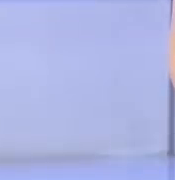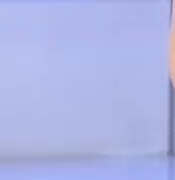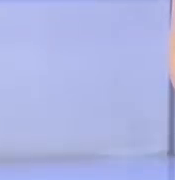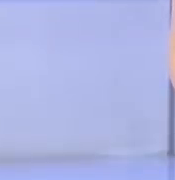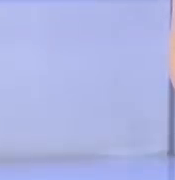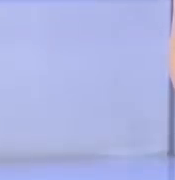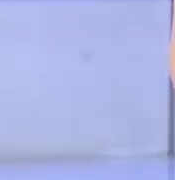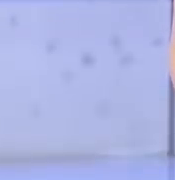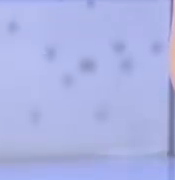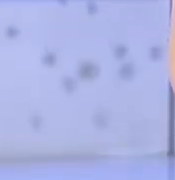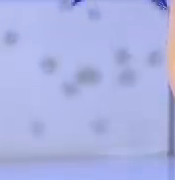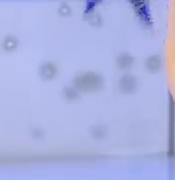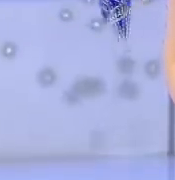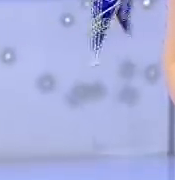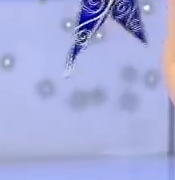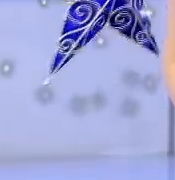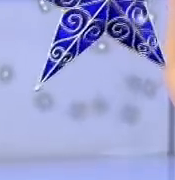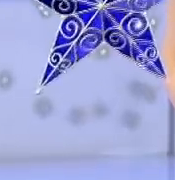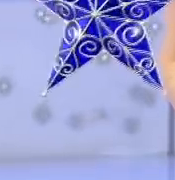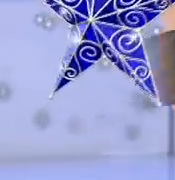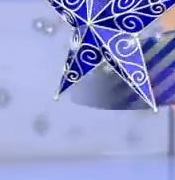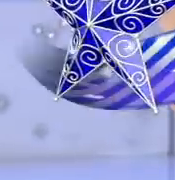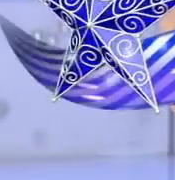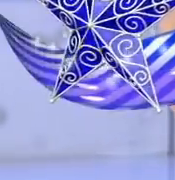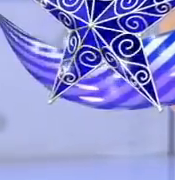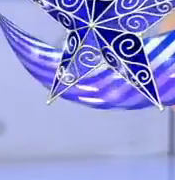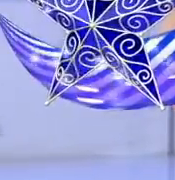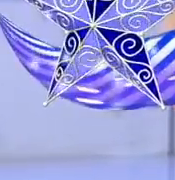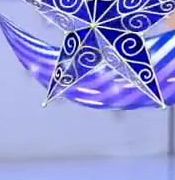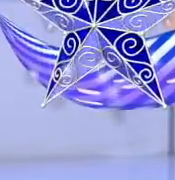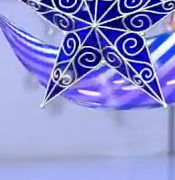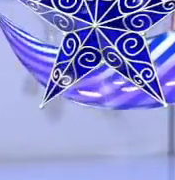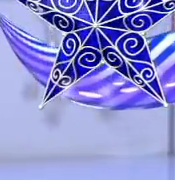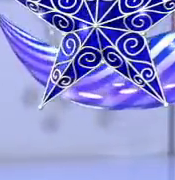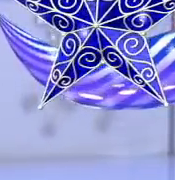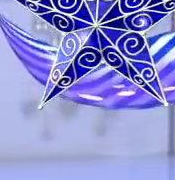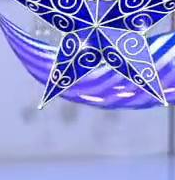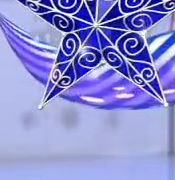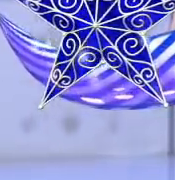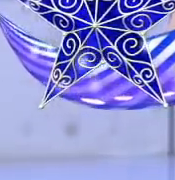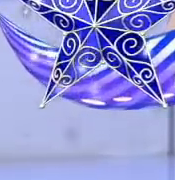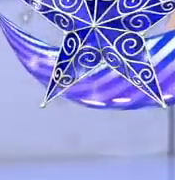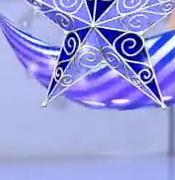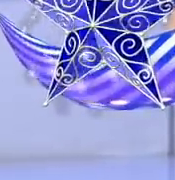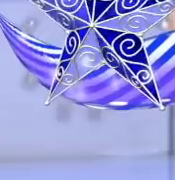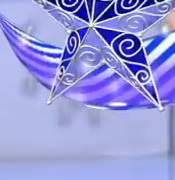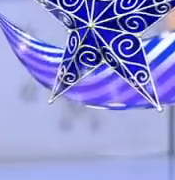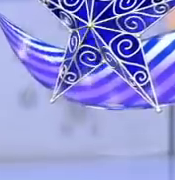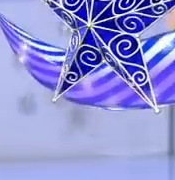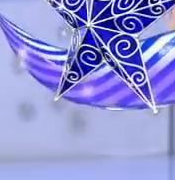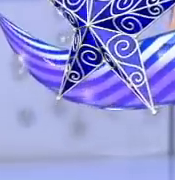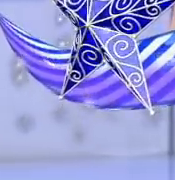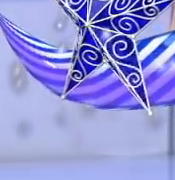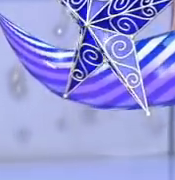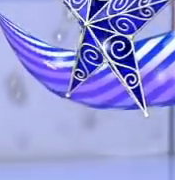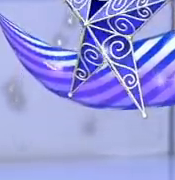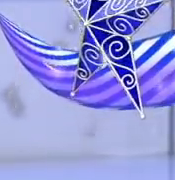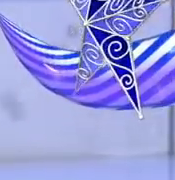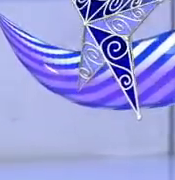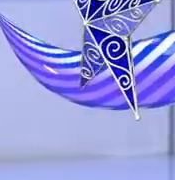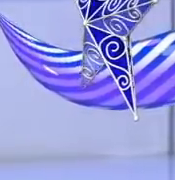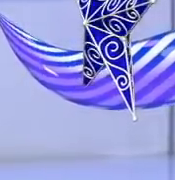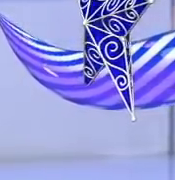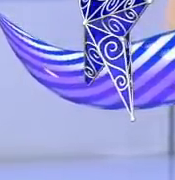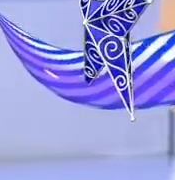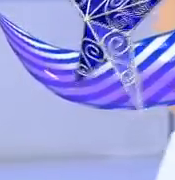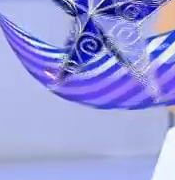Mga kapuso, 25 araw na lang, Pasko na. At ngayong bisperas ng Christmas month, may isa pang pwedeng pasyalan na